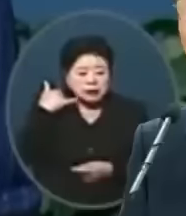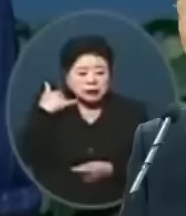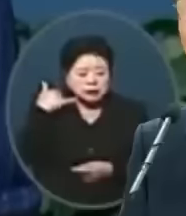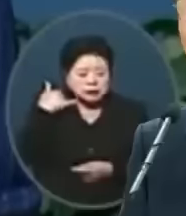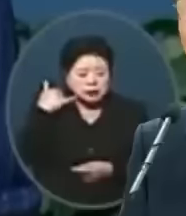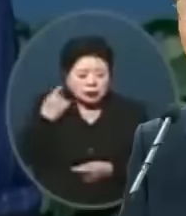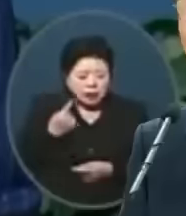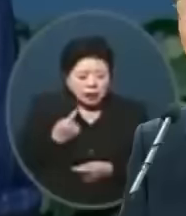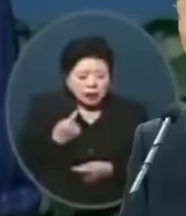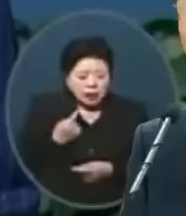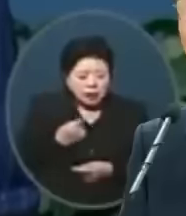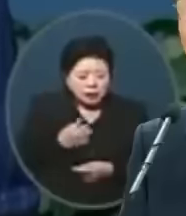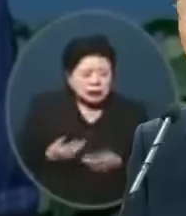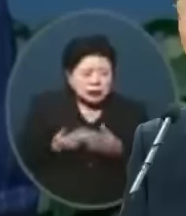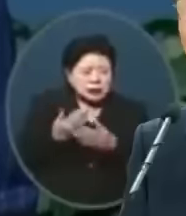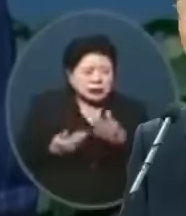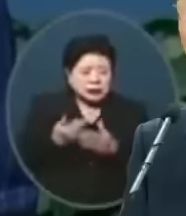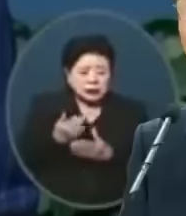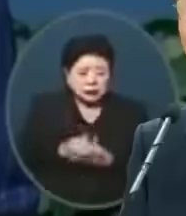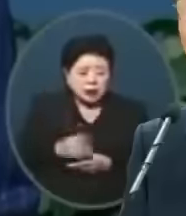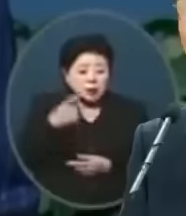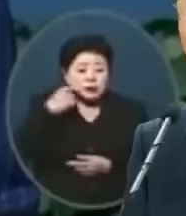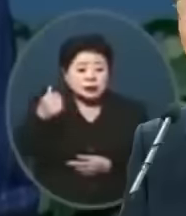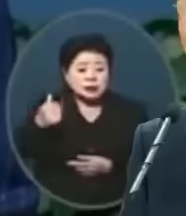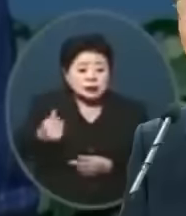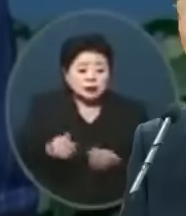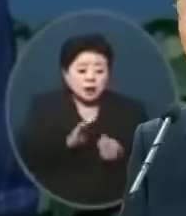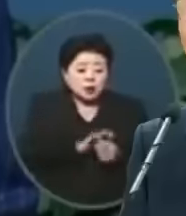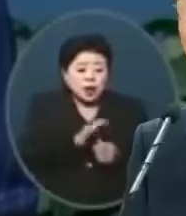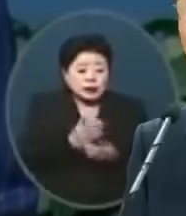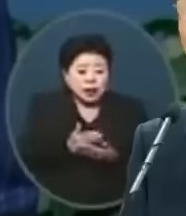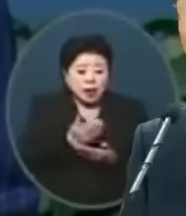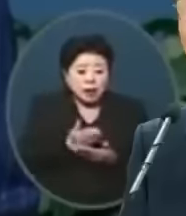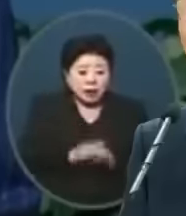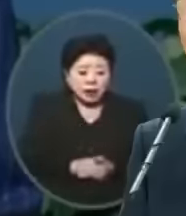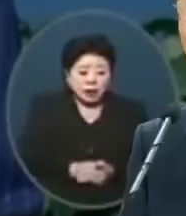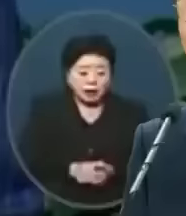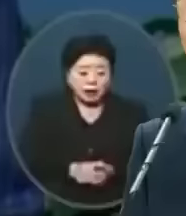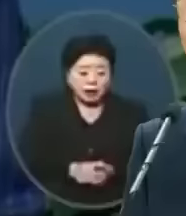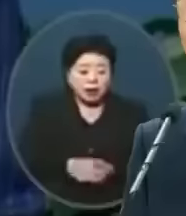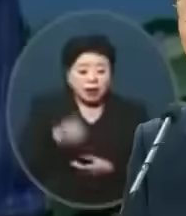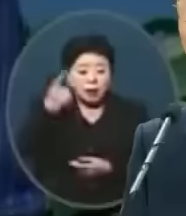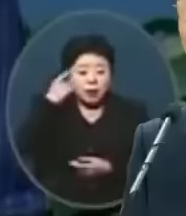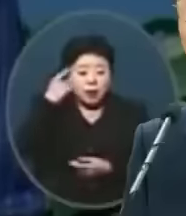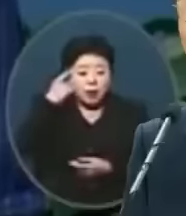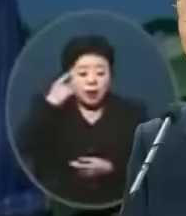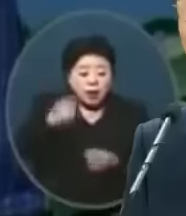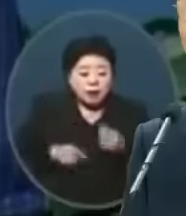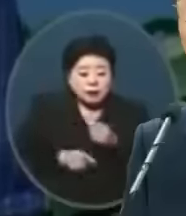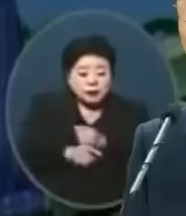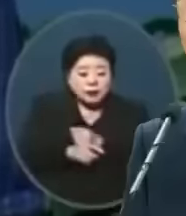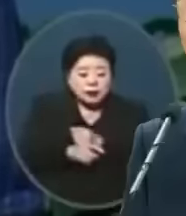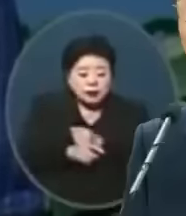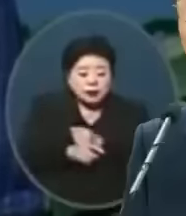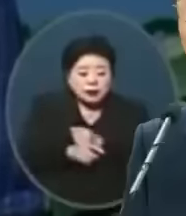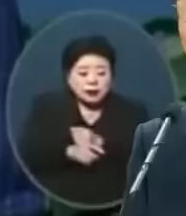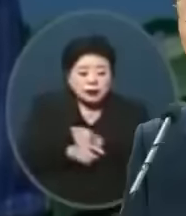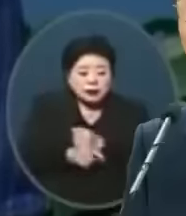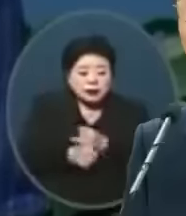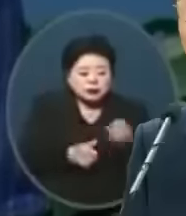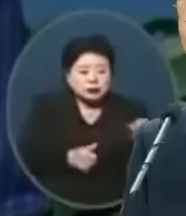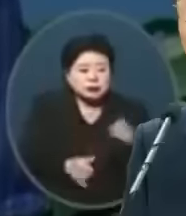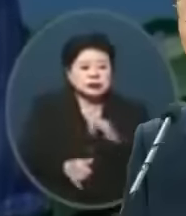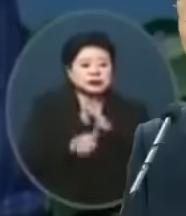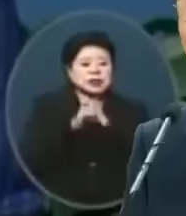내게 오는데 큰일 났습니다. 목사님 도와주십시오. 그 방에 가보니까 자살을